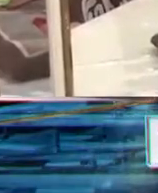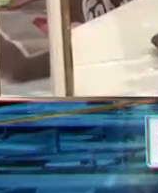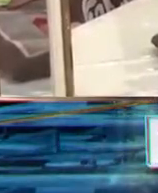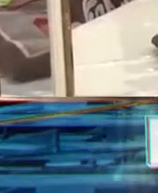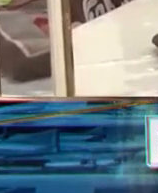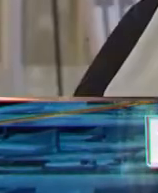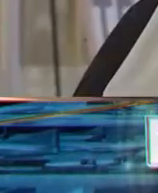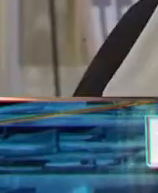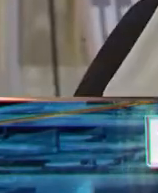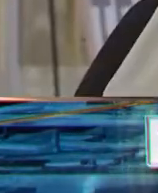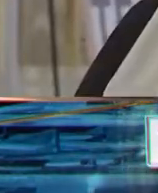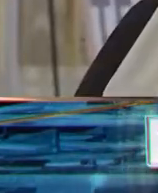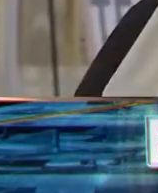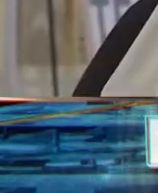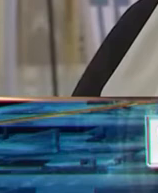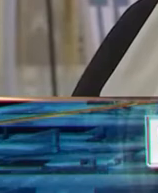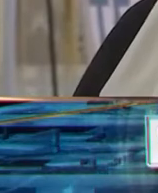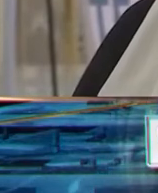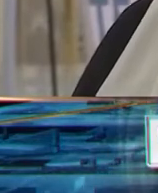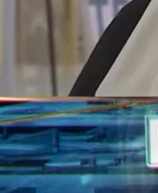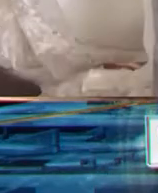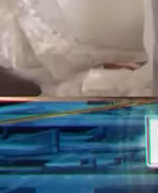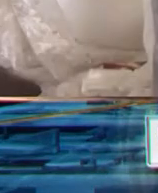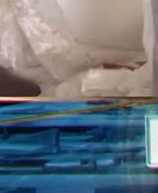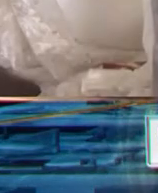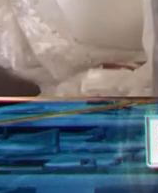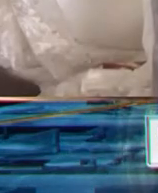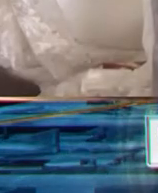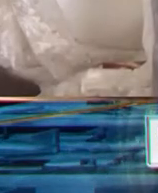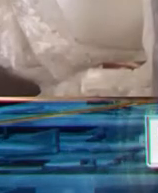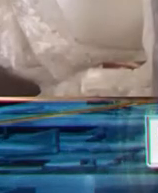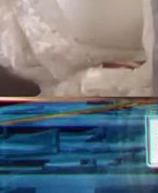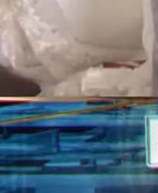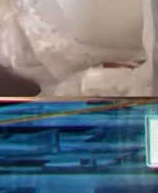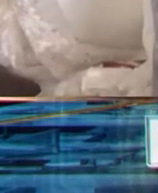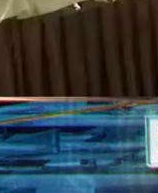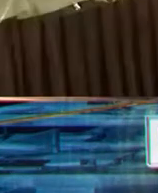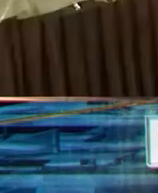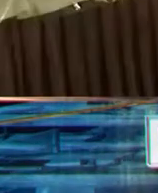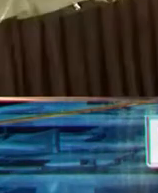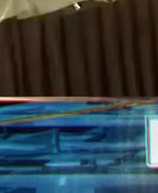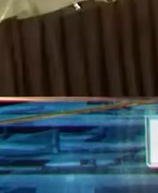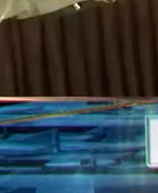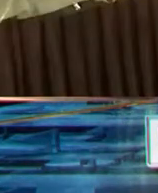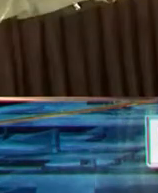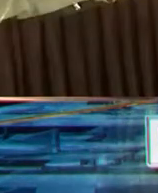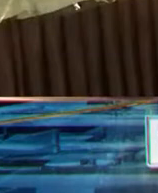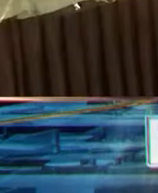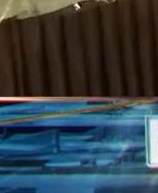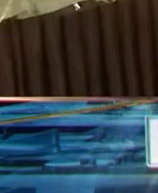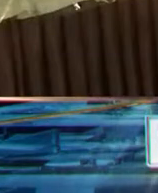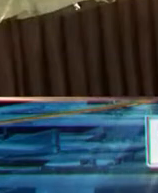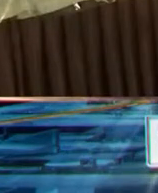Талғарлық көппалалы аналар сөзден іске көшті. Мемлекет қолдауымен бірқатары кәсіпкерлікке бет бұрды. Өзінде көппалалы аналы болғандықтан